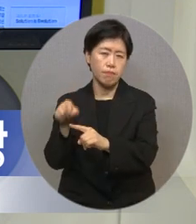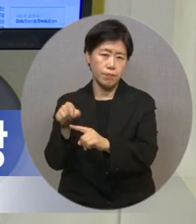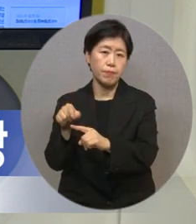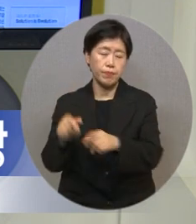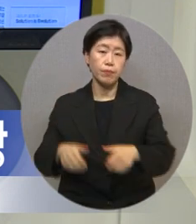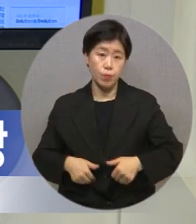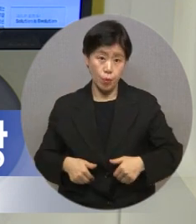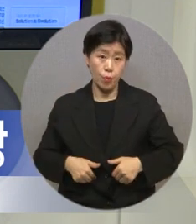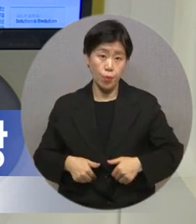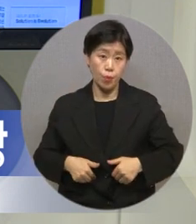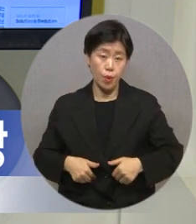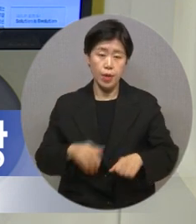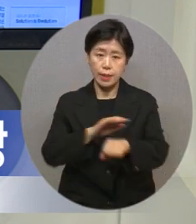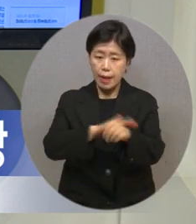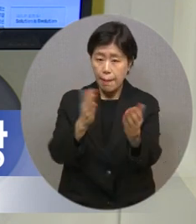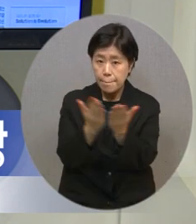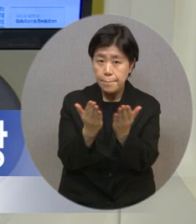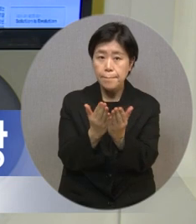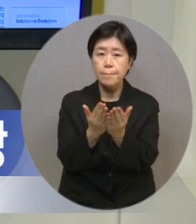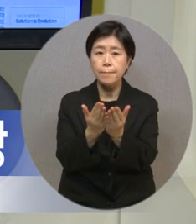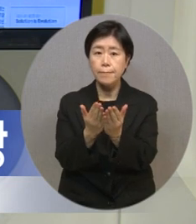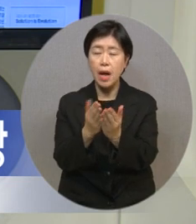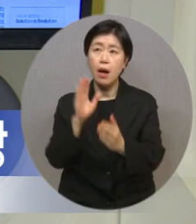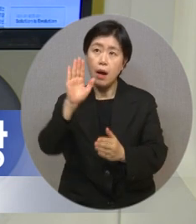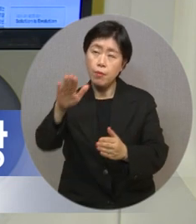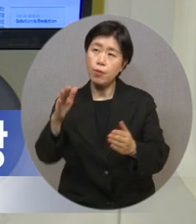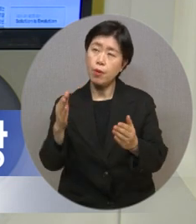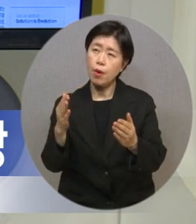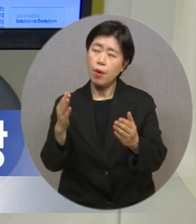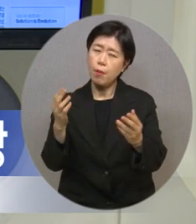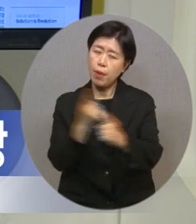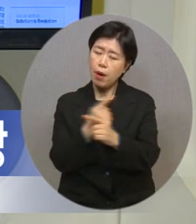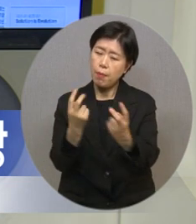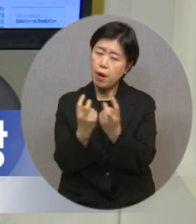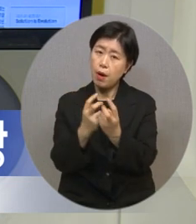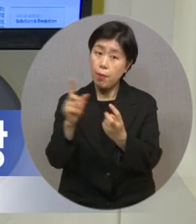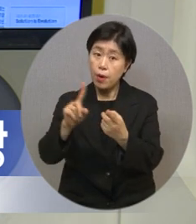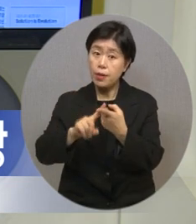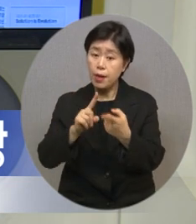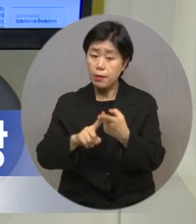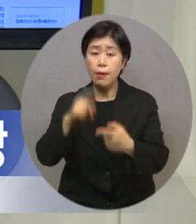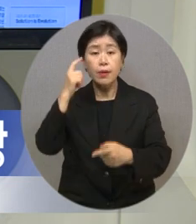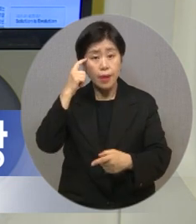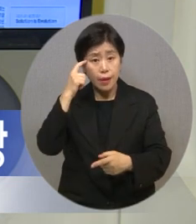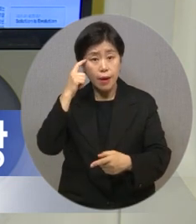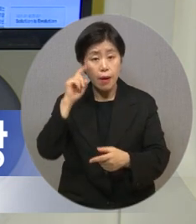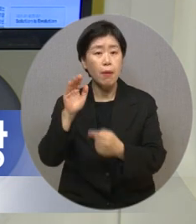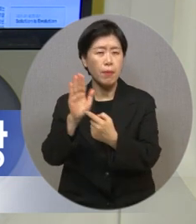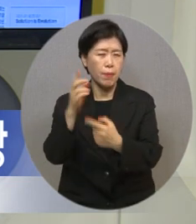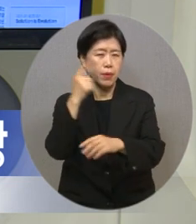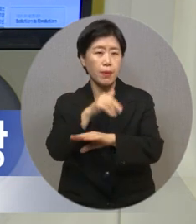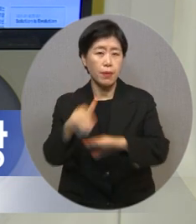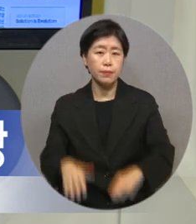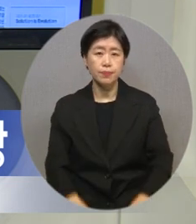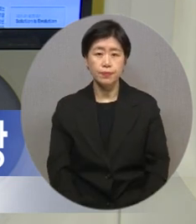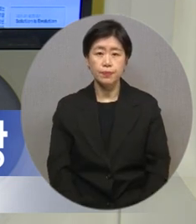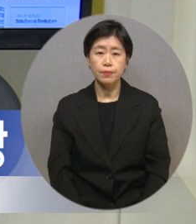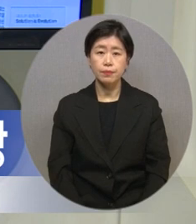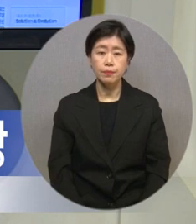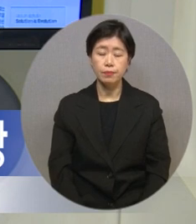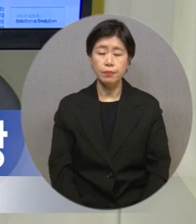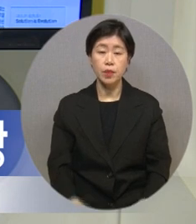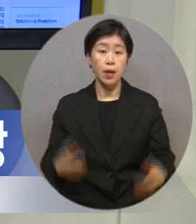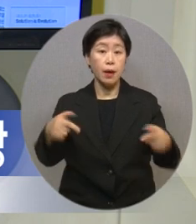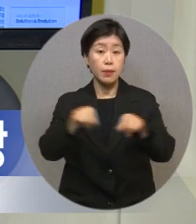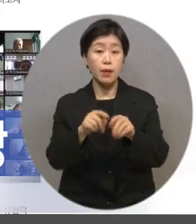상충 흠결을 조사하고 개선 방향을 도출할 계획입니다 한편 개정 연대는 참여 단체를 상시